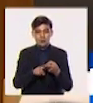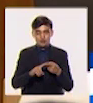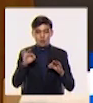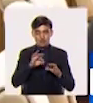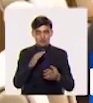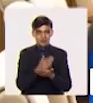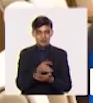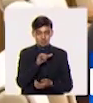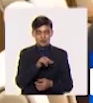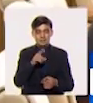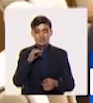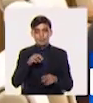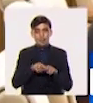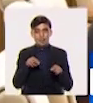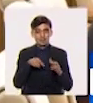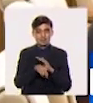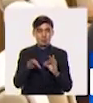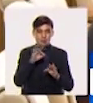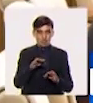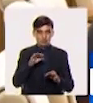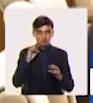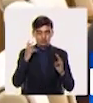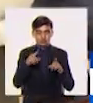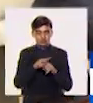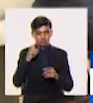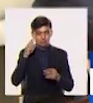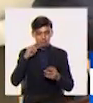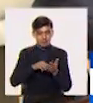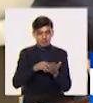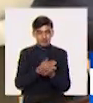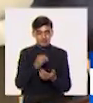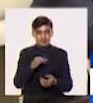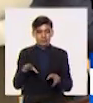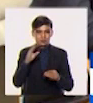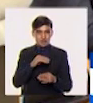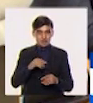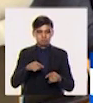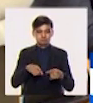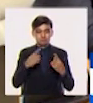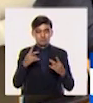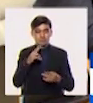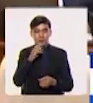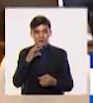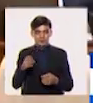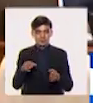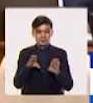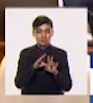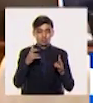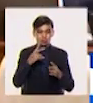еді. Парламенттің ішіндегі эпидемиологиялық ахуал ойландырса керек, депутаттар карантинді күшейту туралы бастама